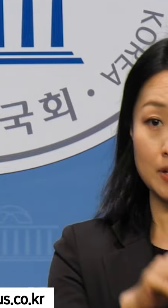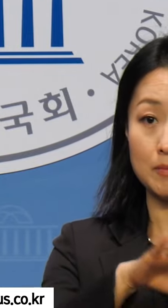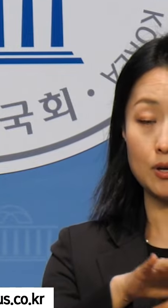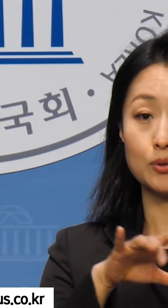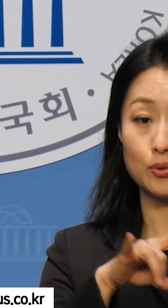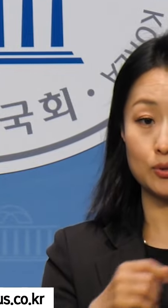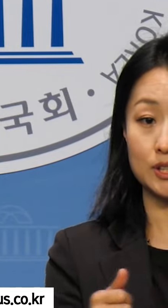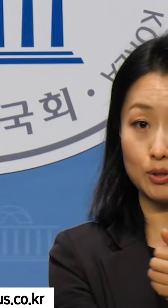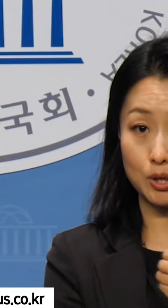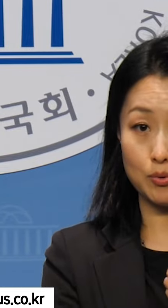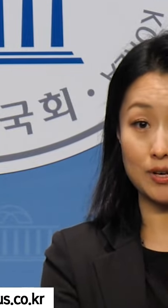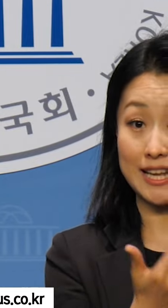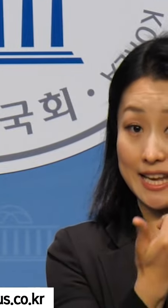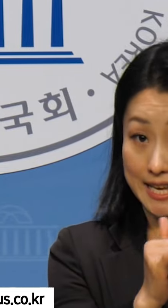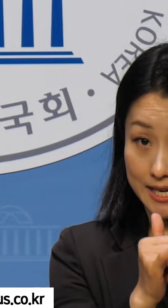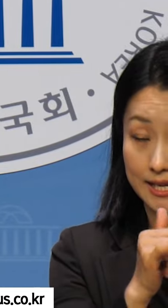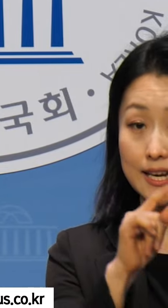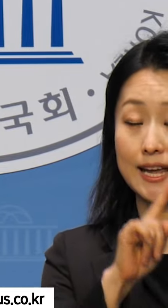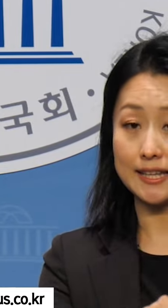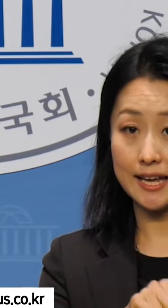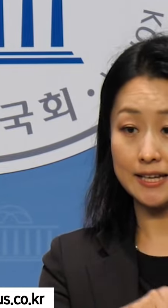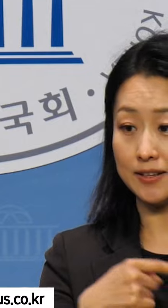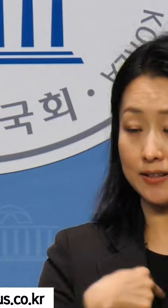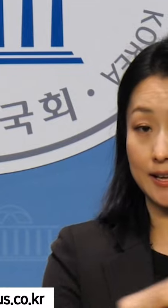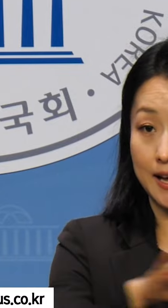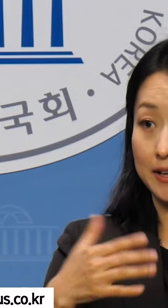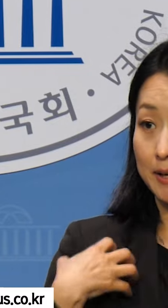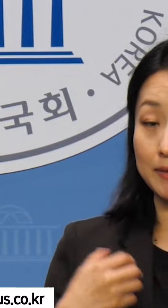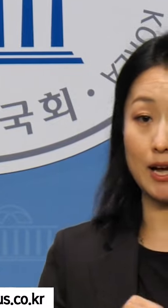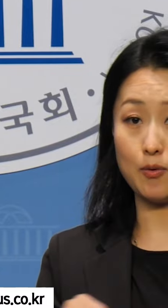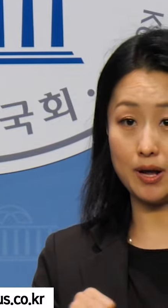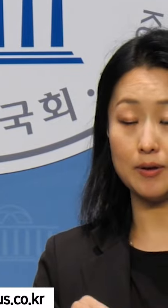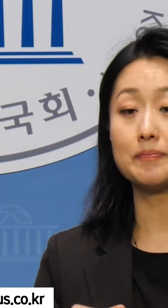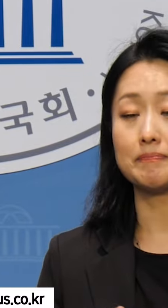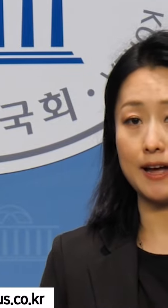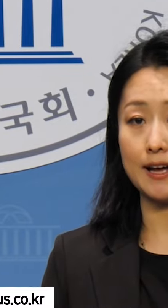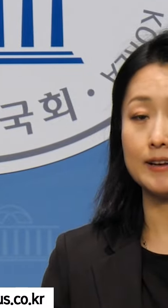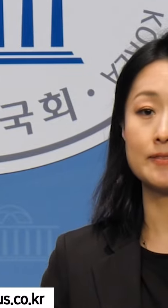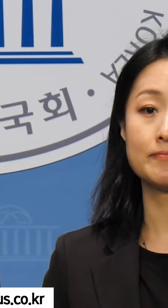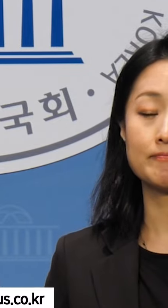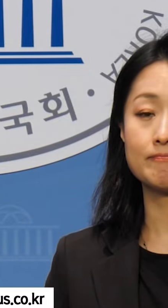2인 체제를 바로잡을 작업을 정광석화와 같이 처리해냈습니다.